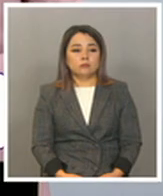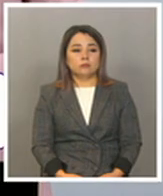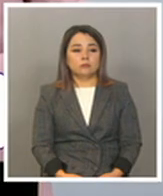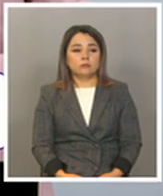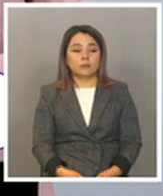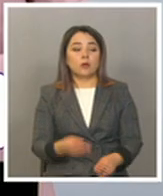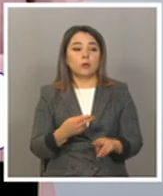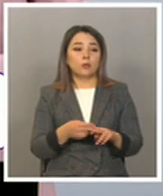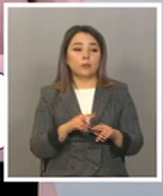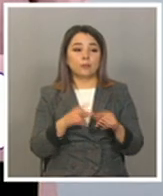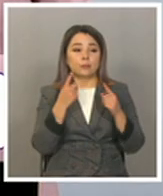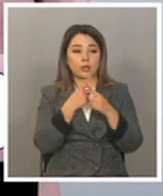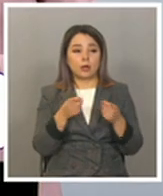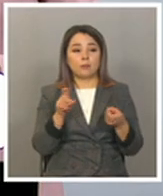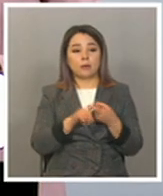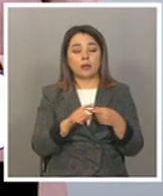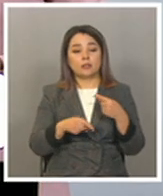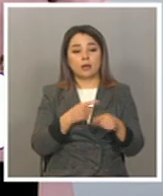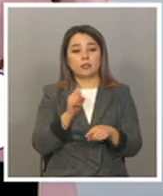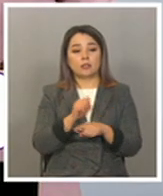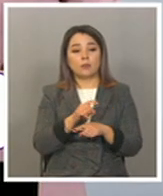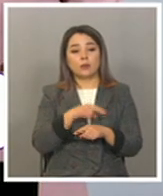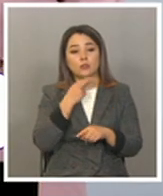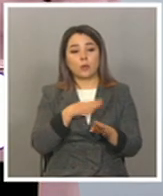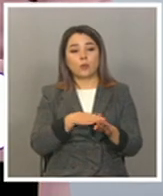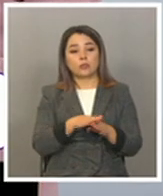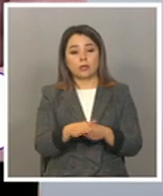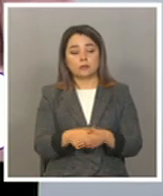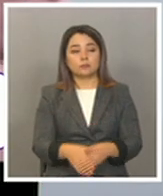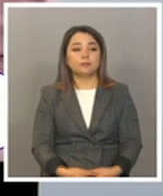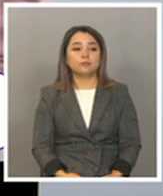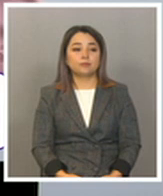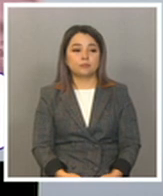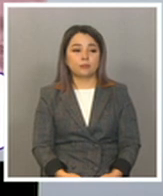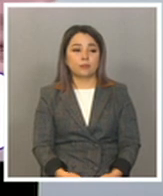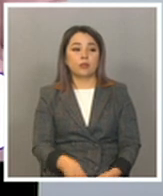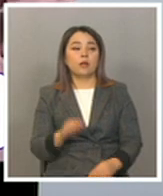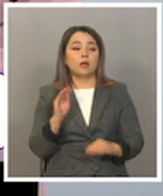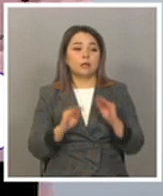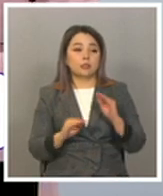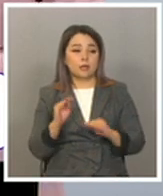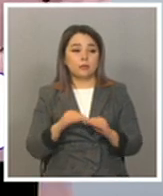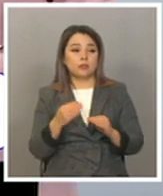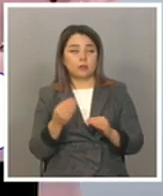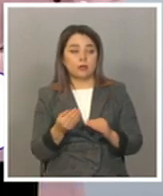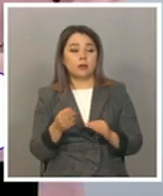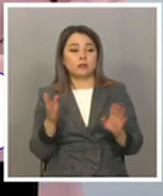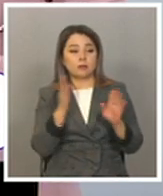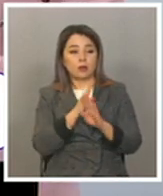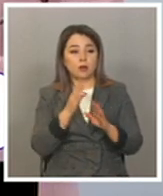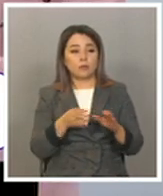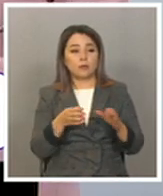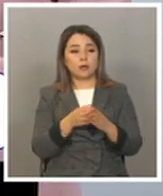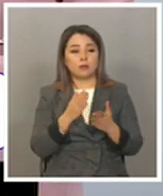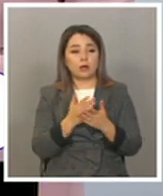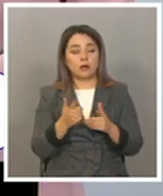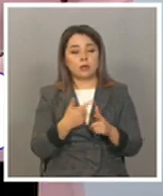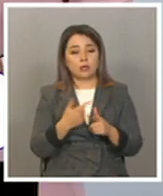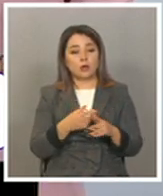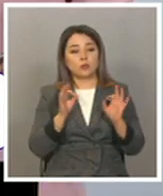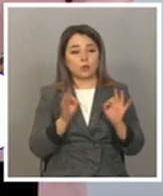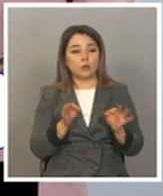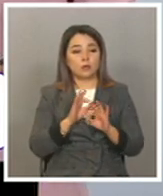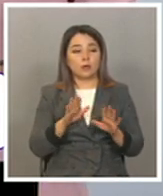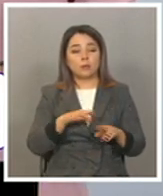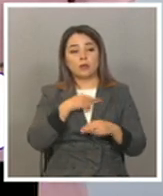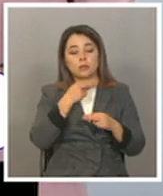Осы мәліметтерге байланысты келесі тапсырманы орындап көріңіздер. Элементтердің табиғи тобының атауы дұрыс немесе